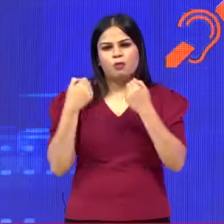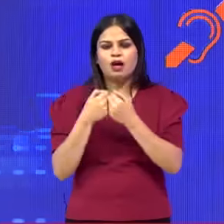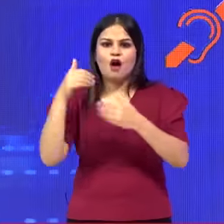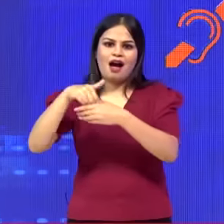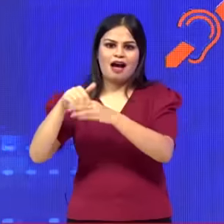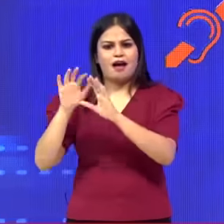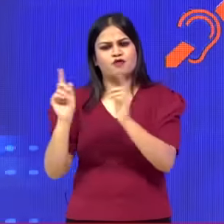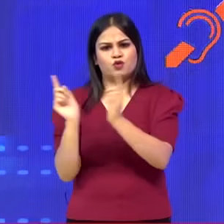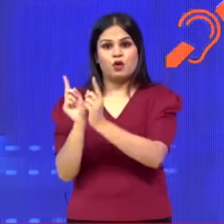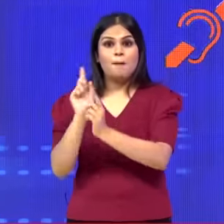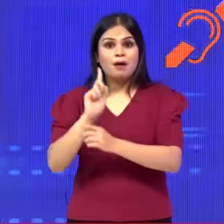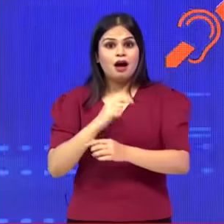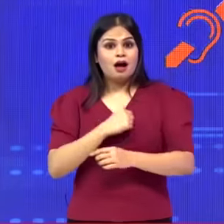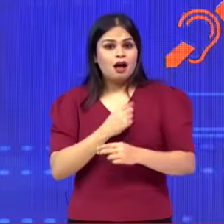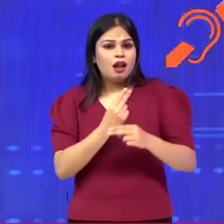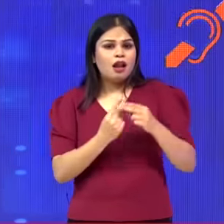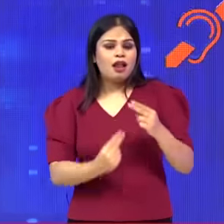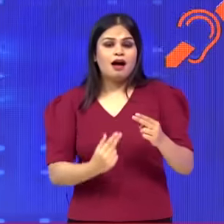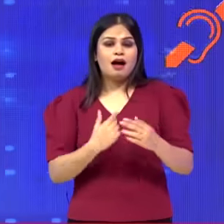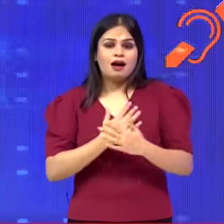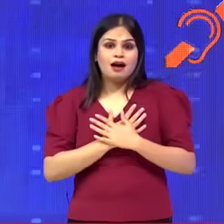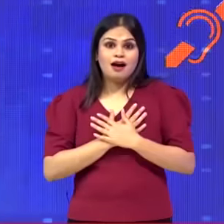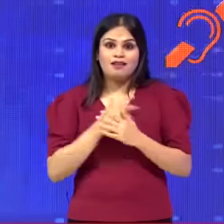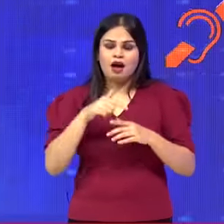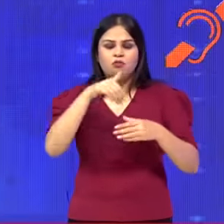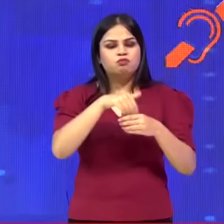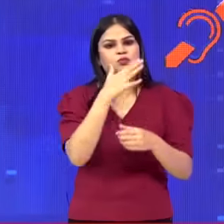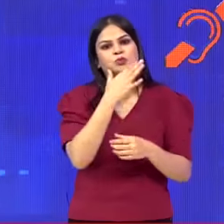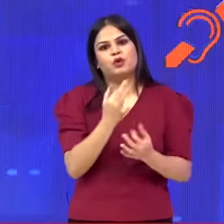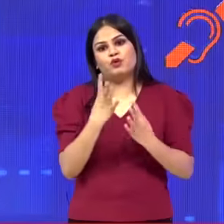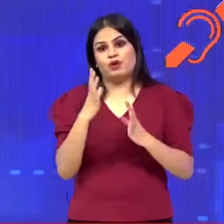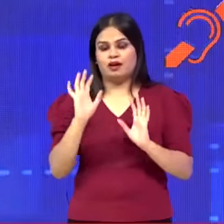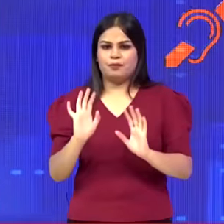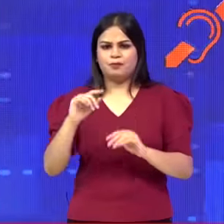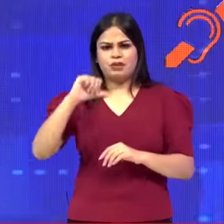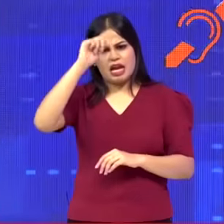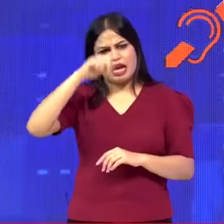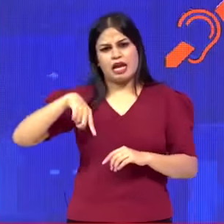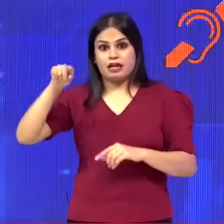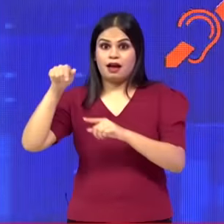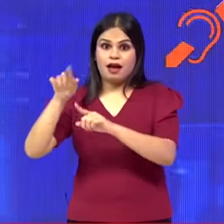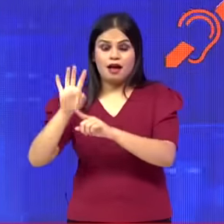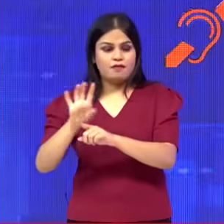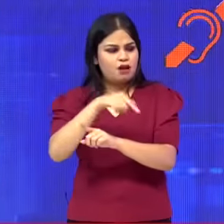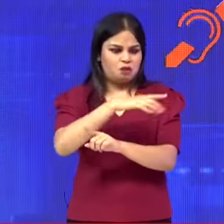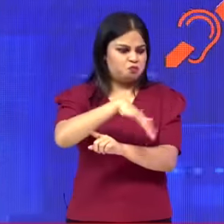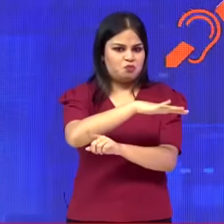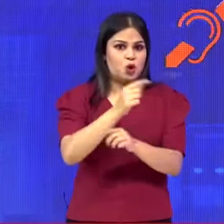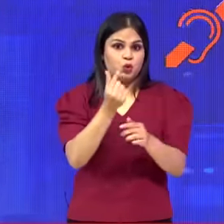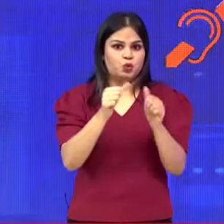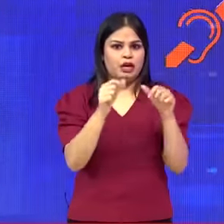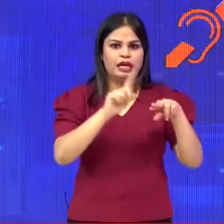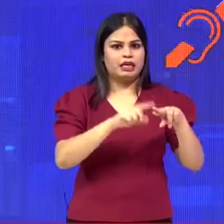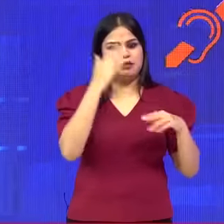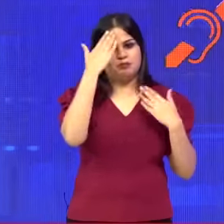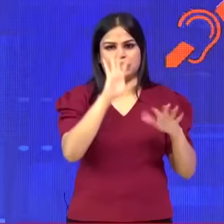कॉमेडी, बट दैट रोमांस ऑफ दिस फिल्म इज सो ब्यूटिफुल, एंड इन इंडिया, आई डोंट नो अबाउट हियर, द विमेन ऑडियंस हैव यू नो